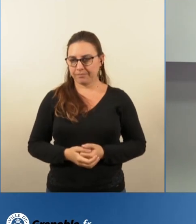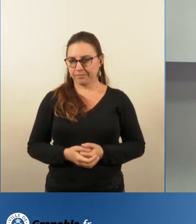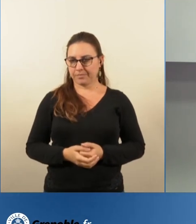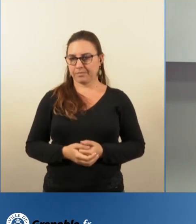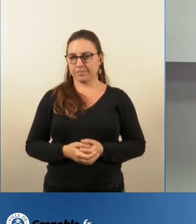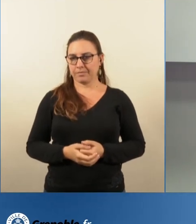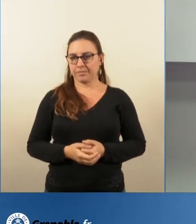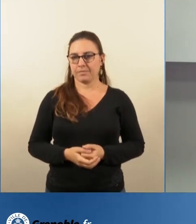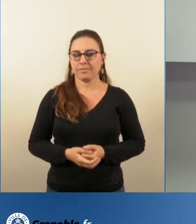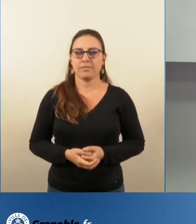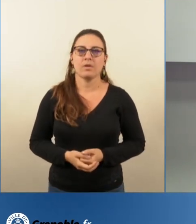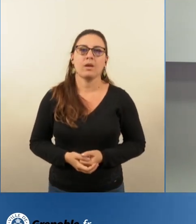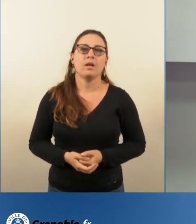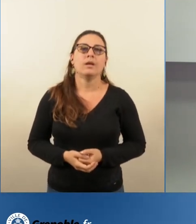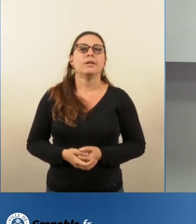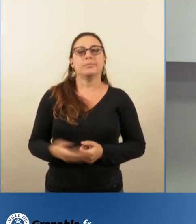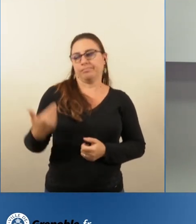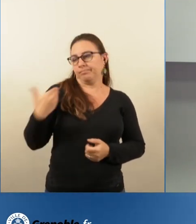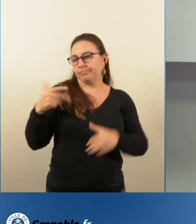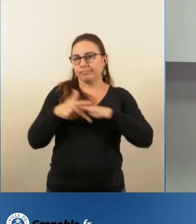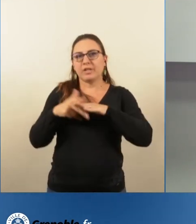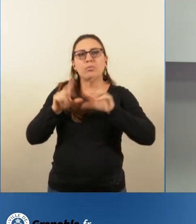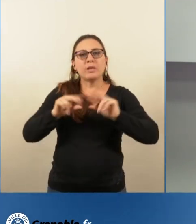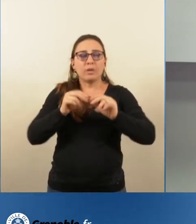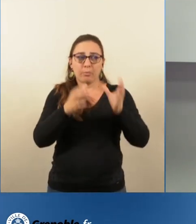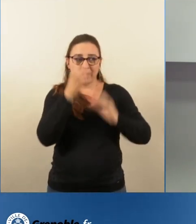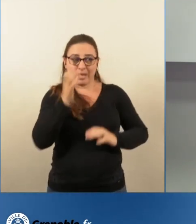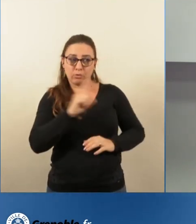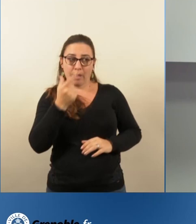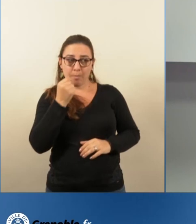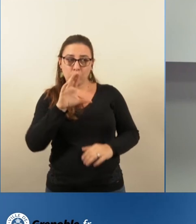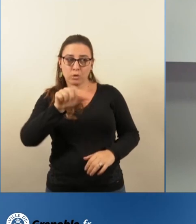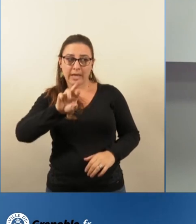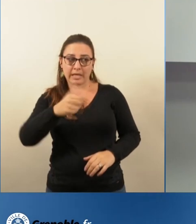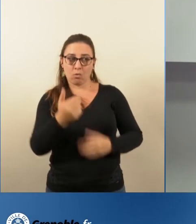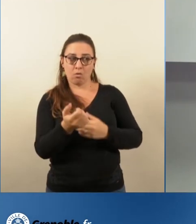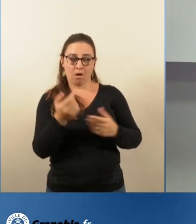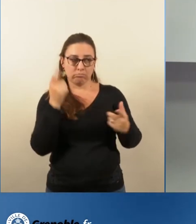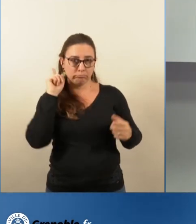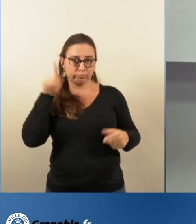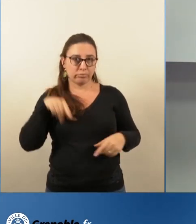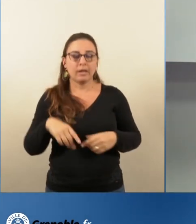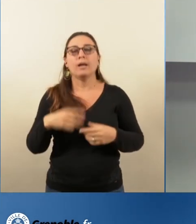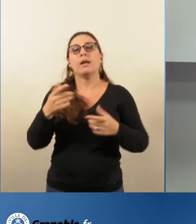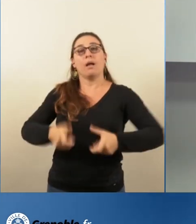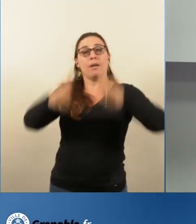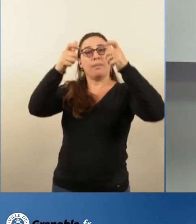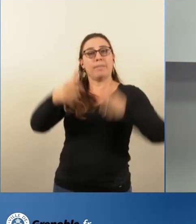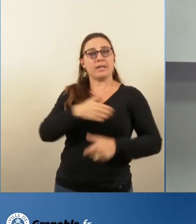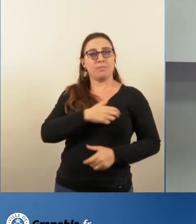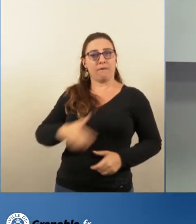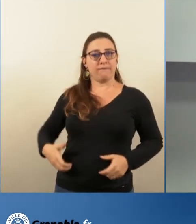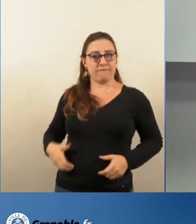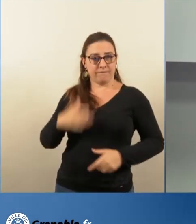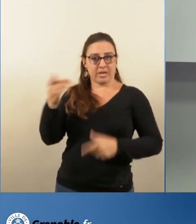de fait ça a été dit dans l'introduction j'ai pas l'impression que vous ayez entendu monsieur Carignan mais le bâtiment de l'hôtel de ville avait un